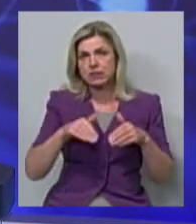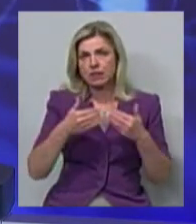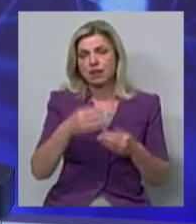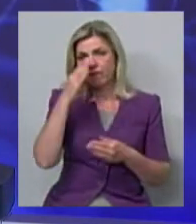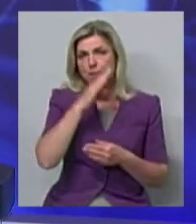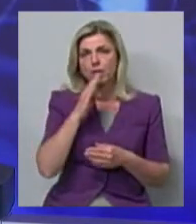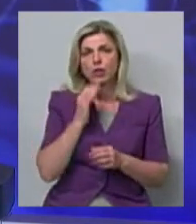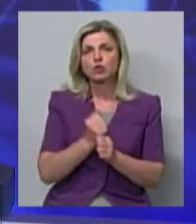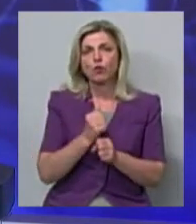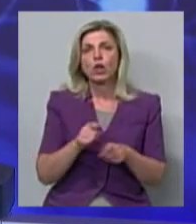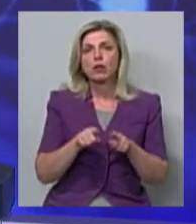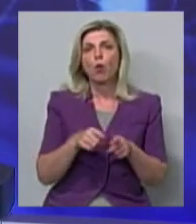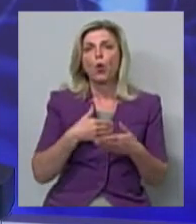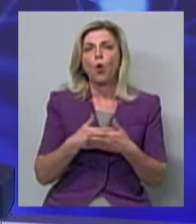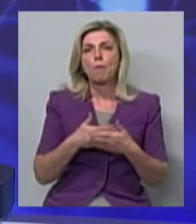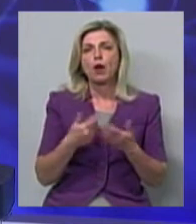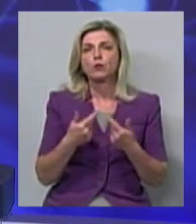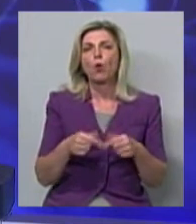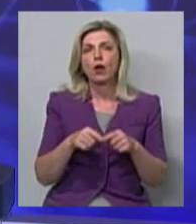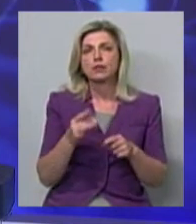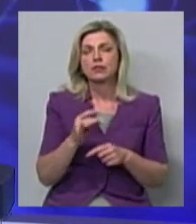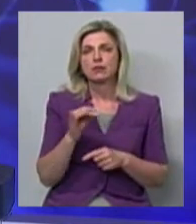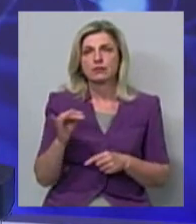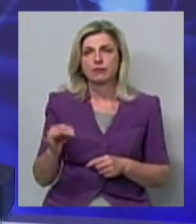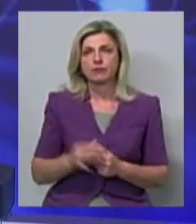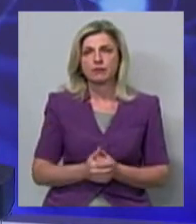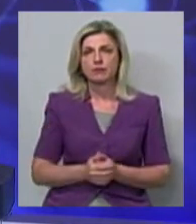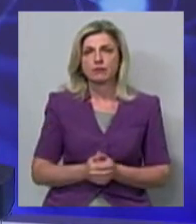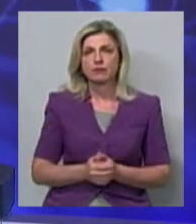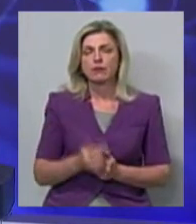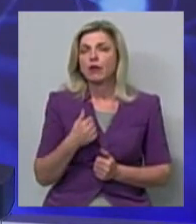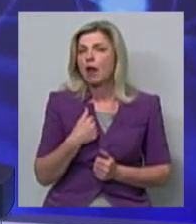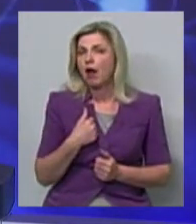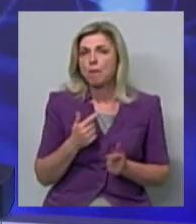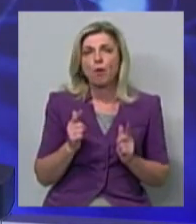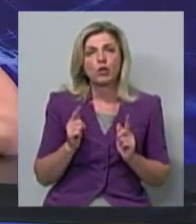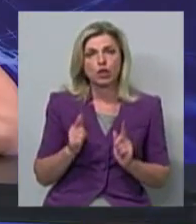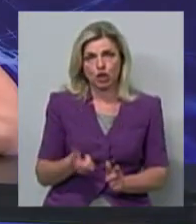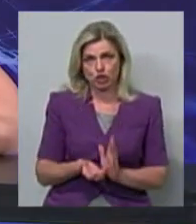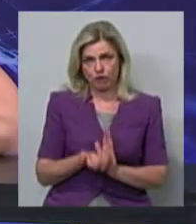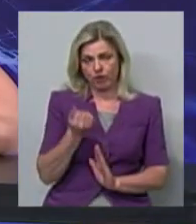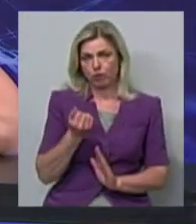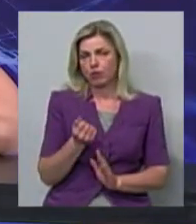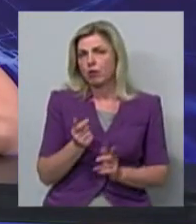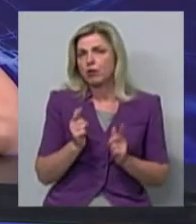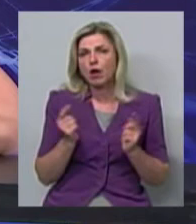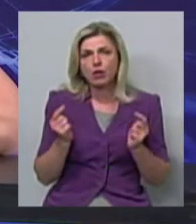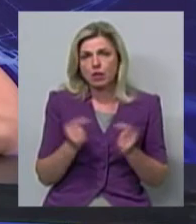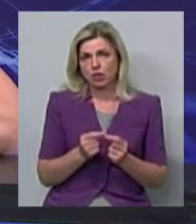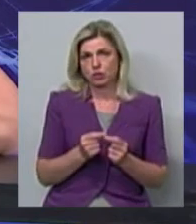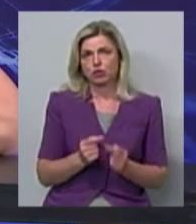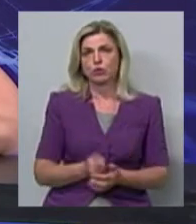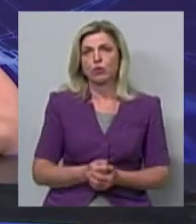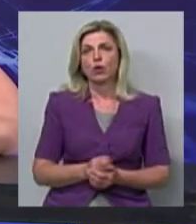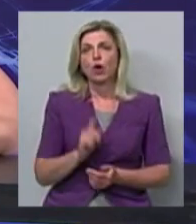громадську організацію «Орфанні синиці Миколаївщини»? Ну, я поддерживаю однозначно, потому что